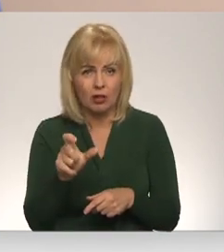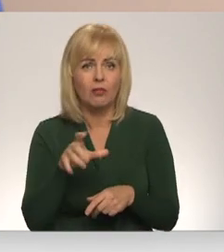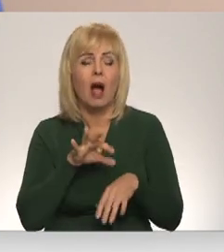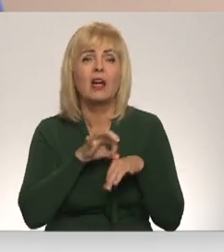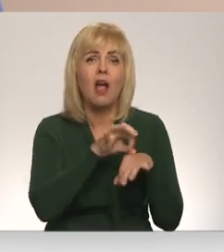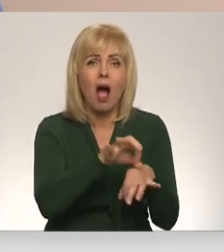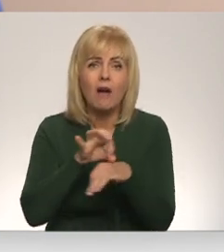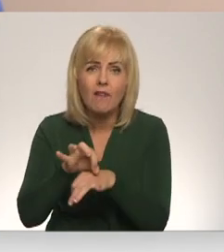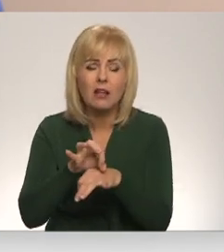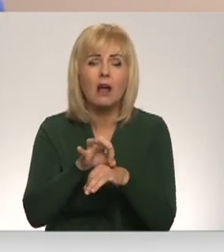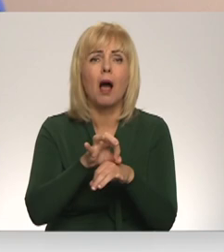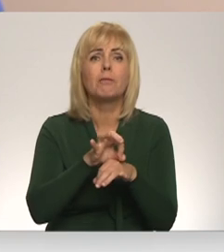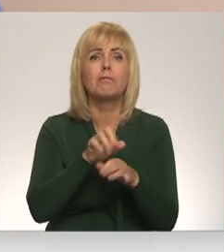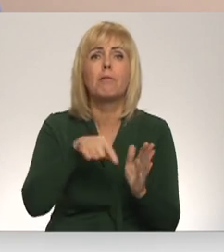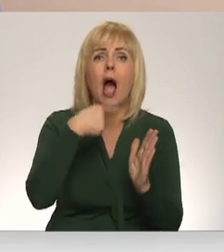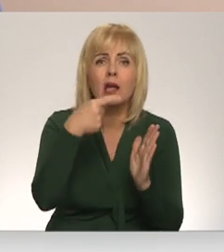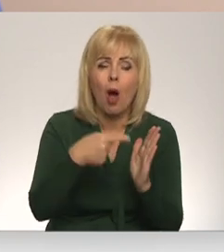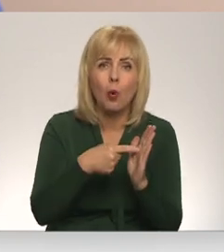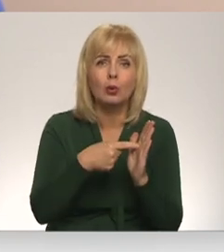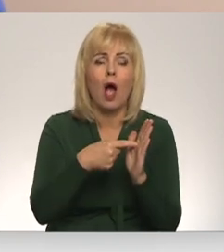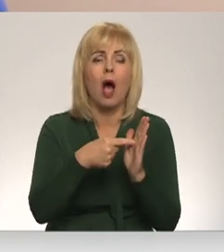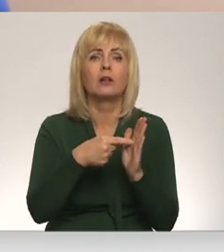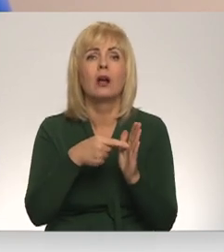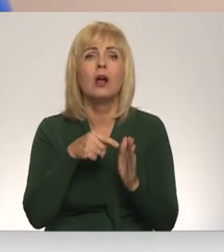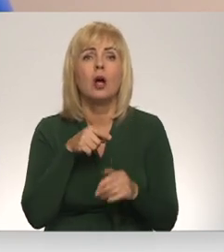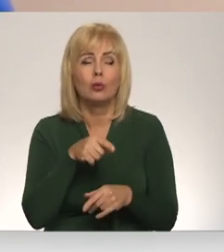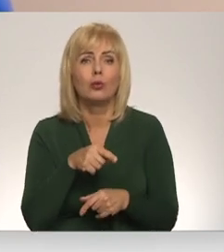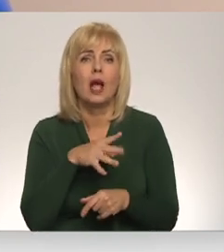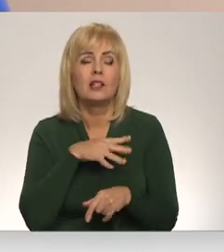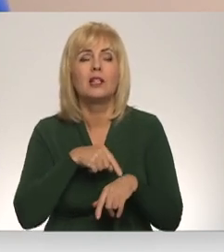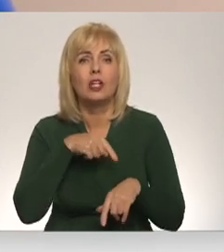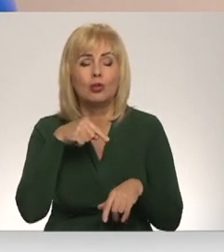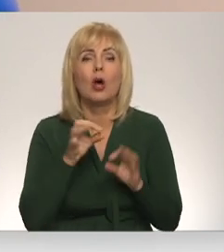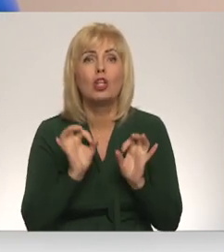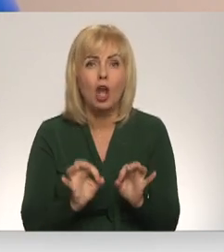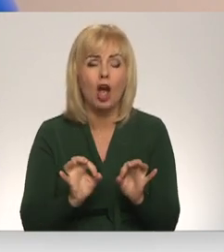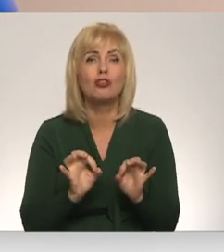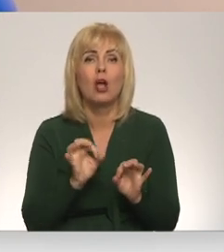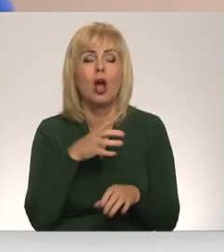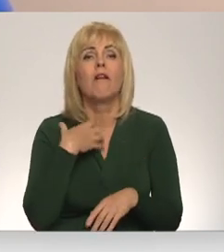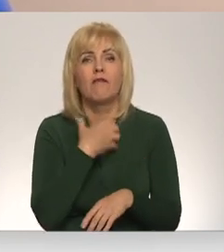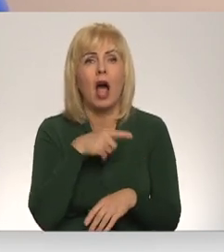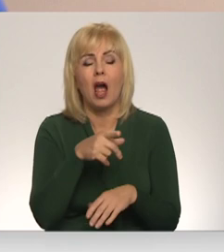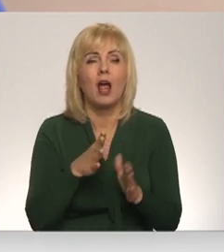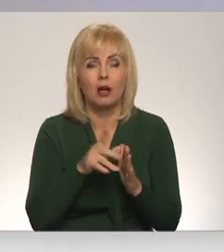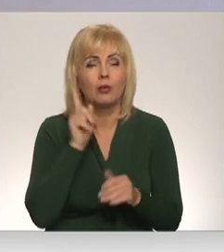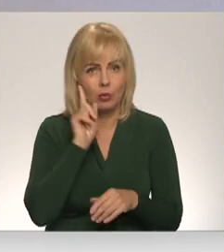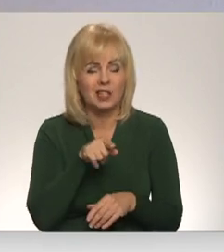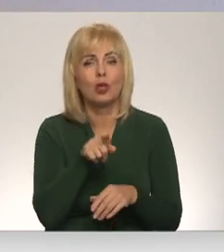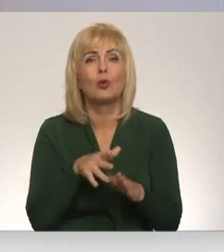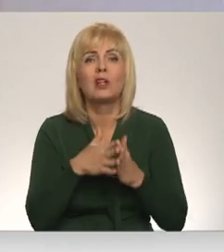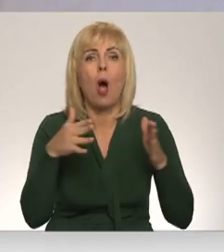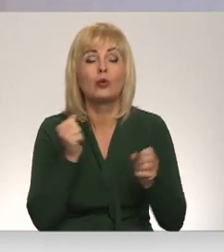gan jāapjautā. Tā kā tas ir, tur es izjūtu, ka tieši tur ir ļoti daudz darba. Tas,